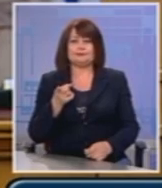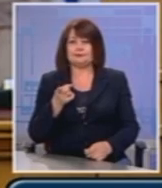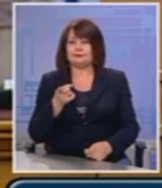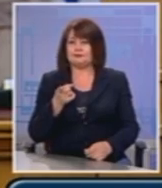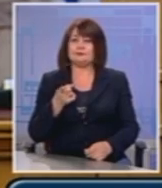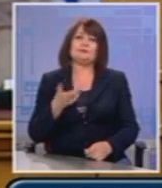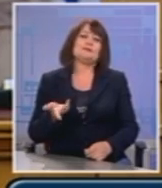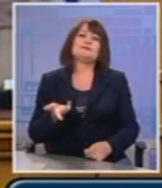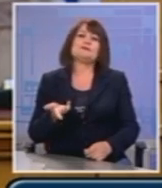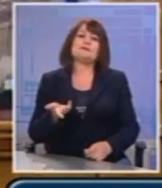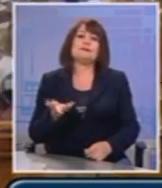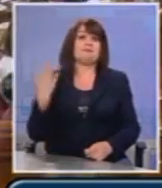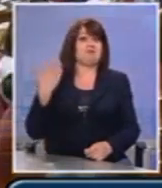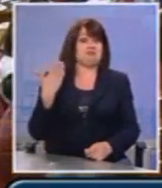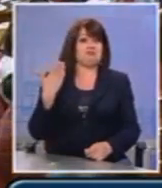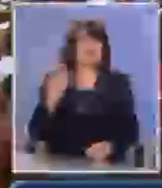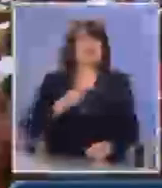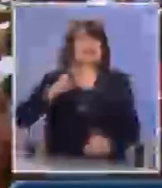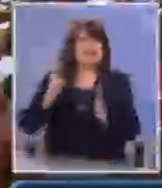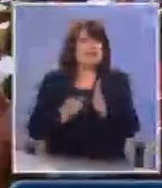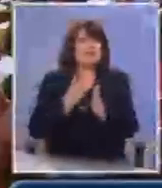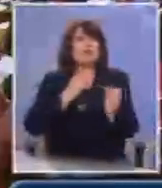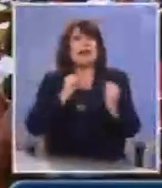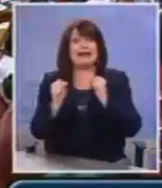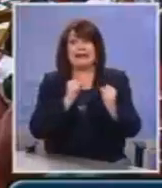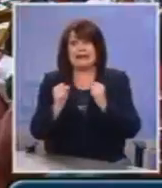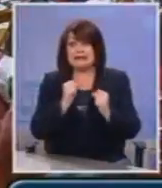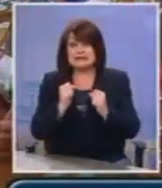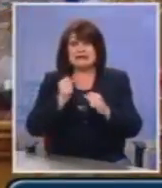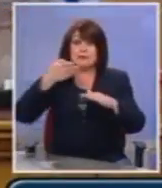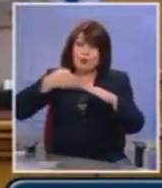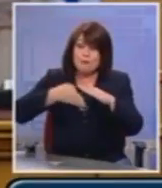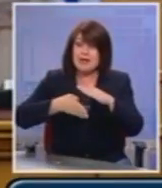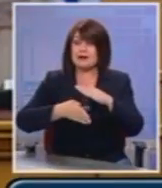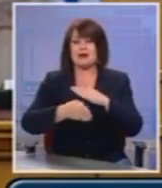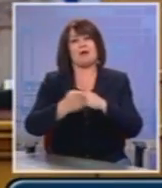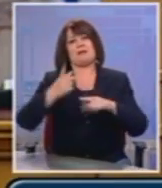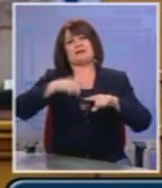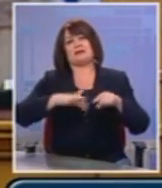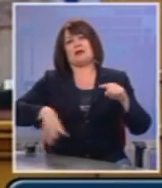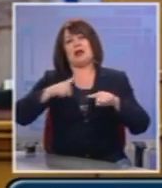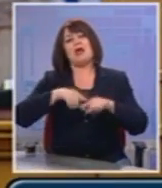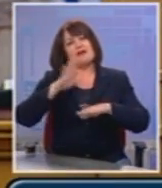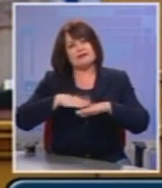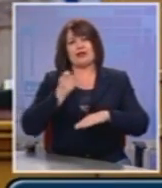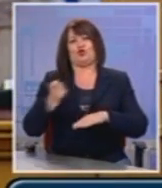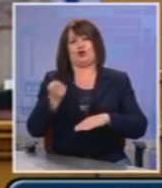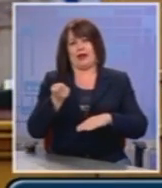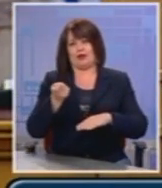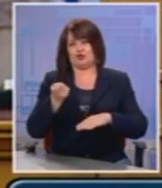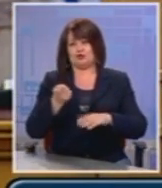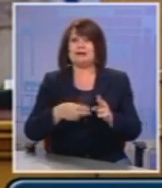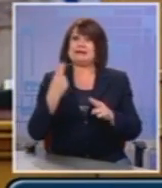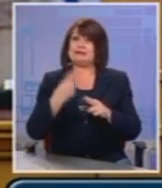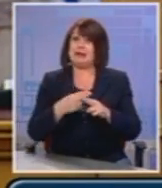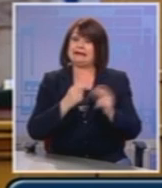μετά από την τρίτη κρίση την οποία διερχόμεθα στη χώρα μας εξαιτίας του χρέους σημαντικές